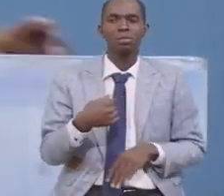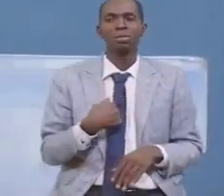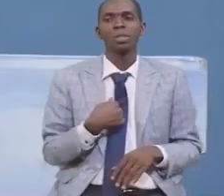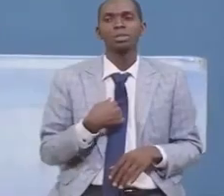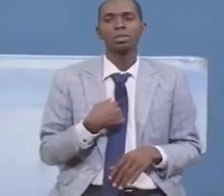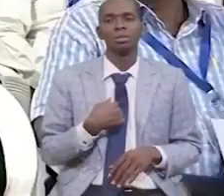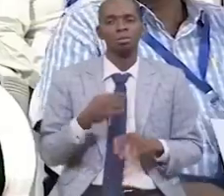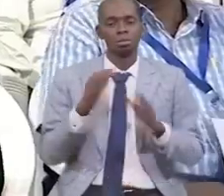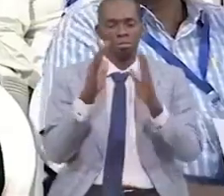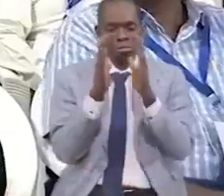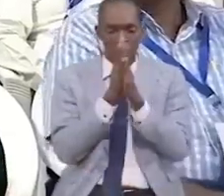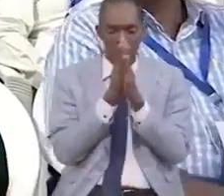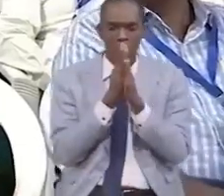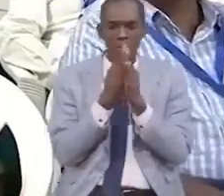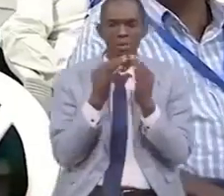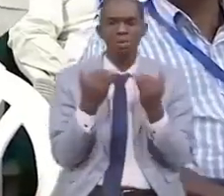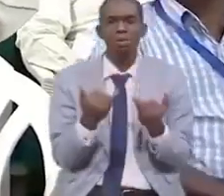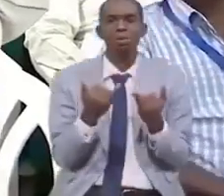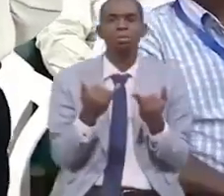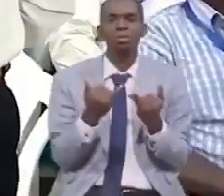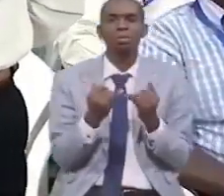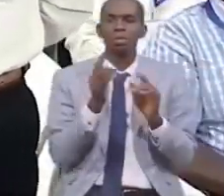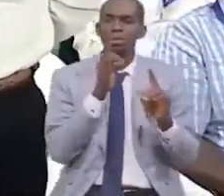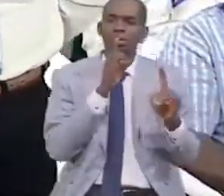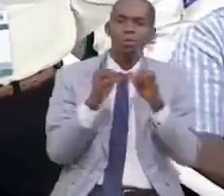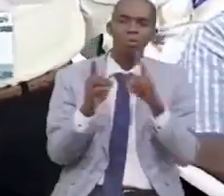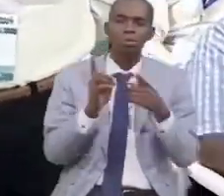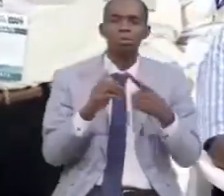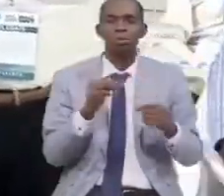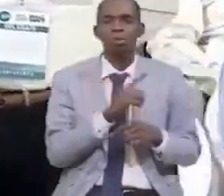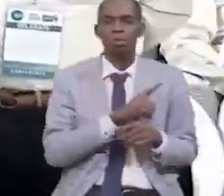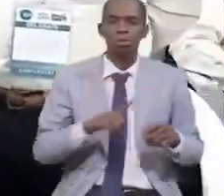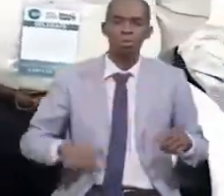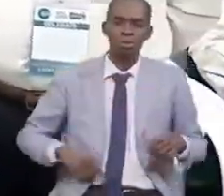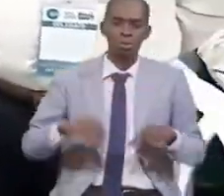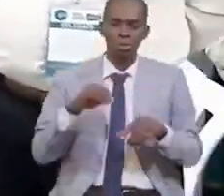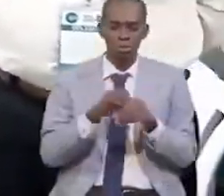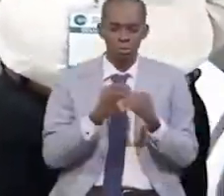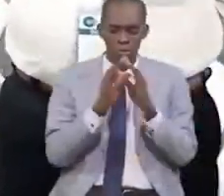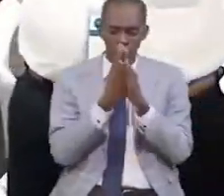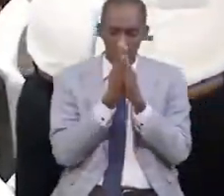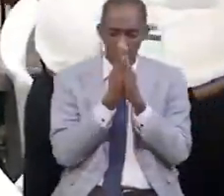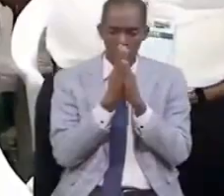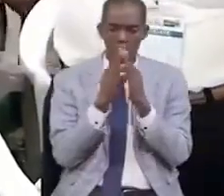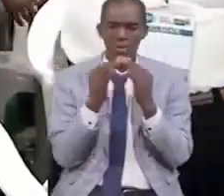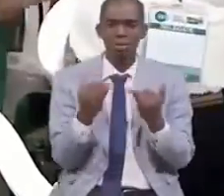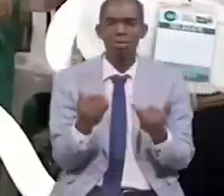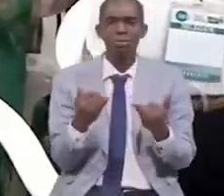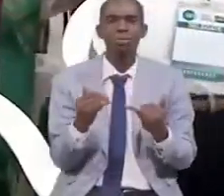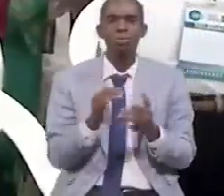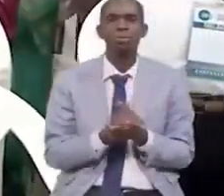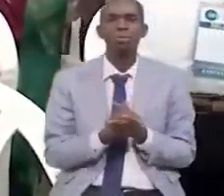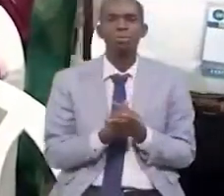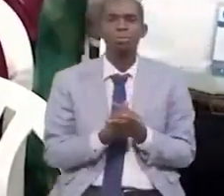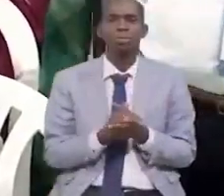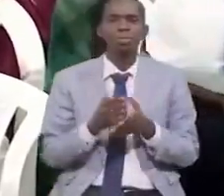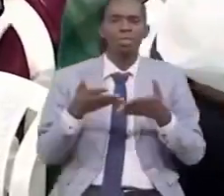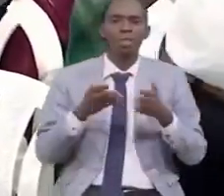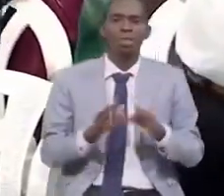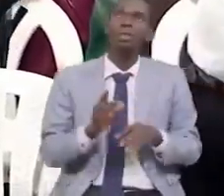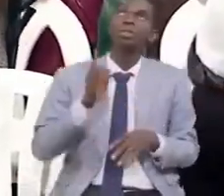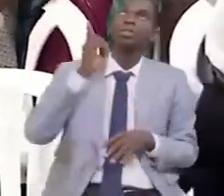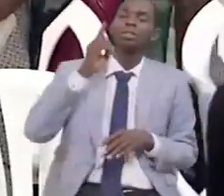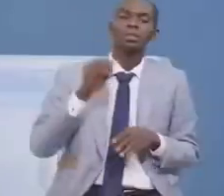పంపించండి. Open your mouth. నోరు తెరవండి. Talk to the Lord in prayer. ప్రభువుతో ప్రార్థనలో మాట్లాడండి. And let him do his